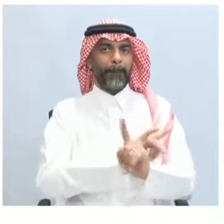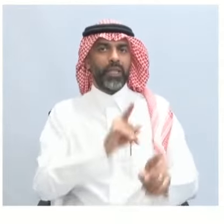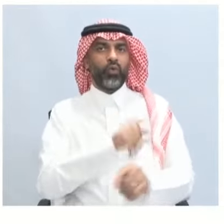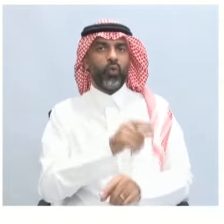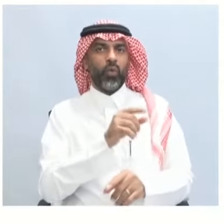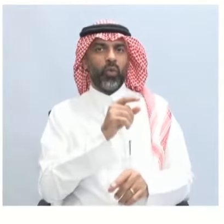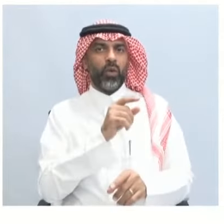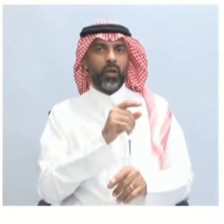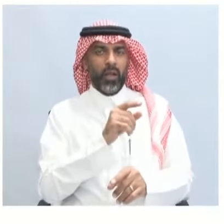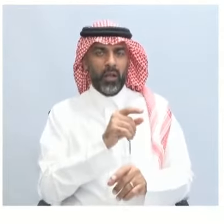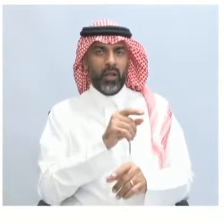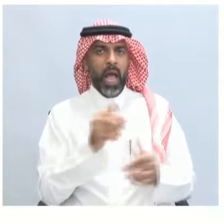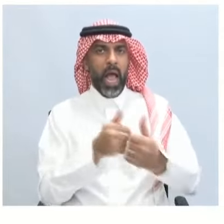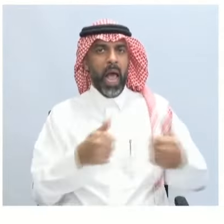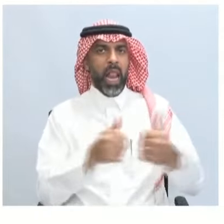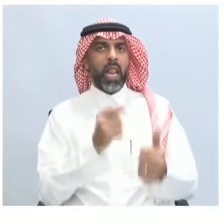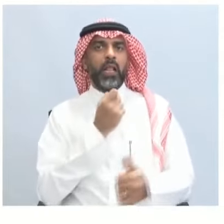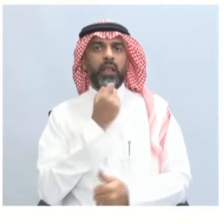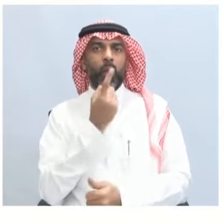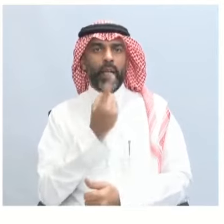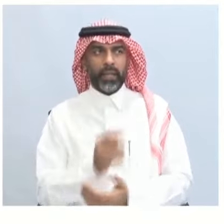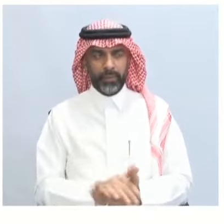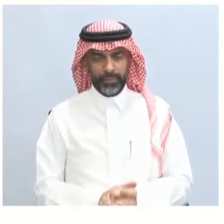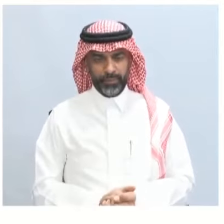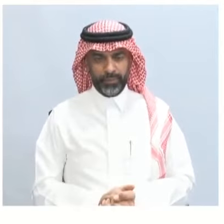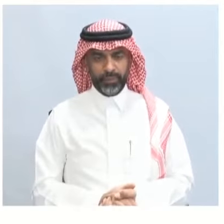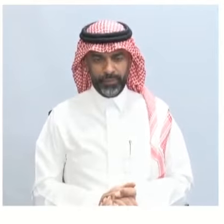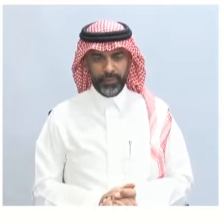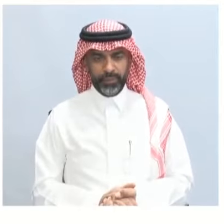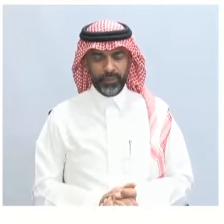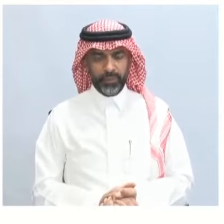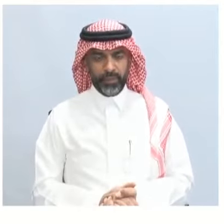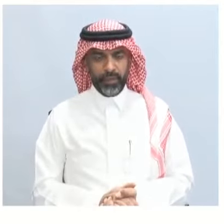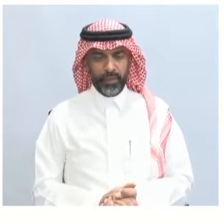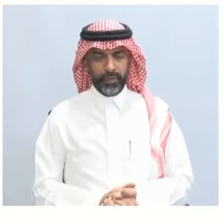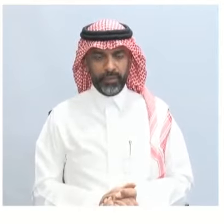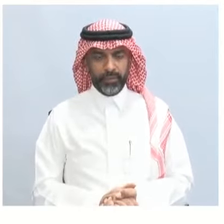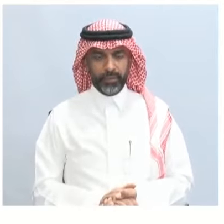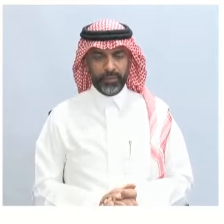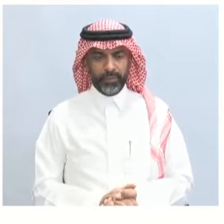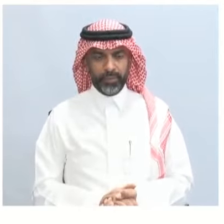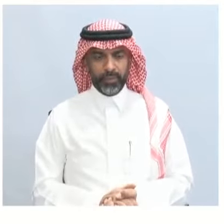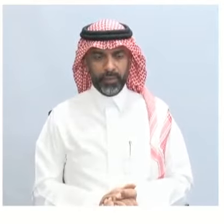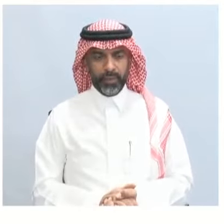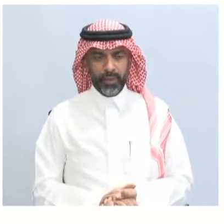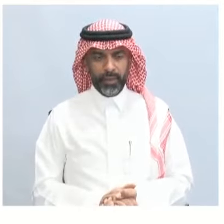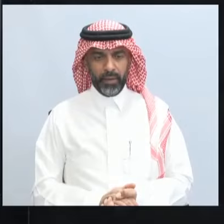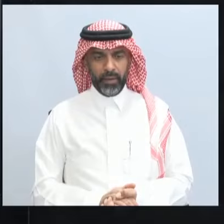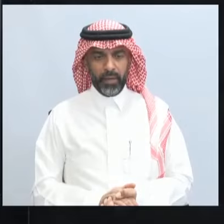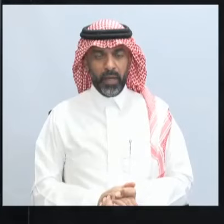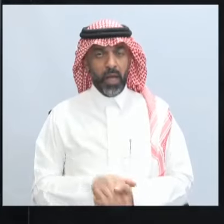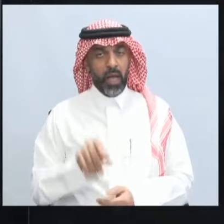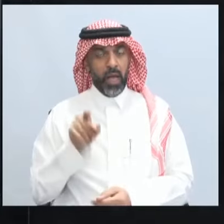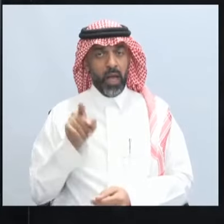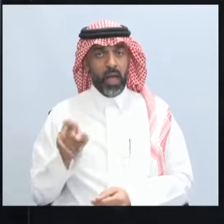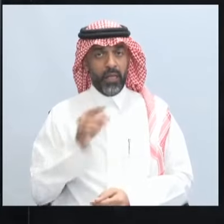التوحيد هذه النتيجه الاولى التي تتحقق في المجتمع حينما يطبق التوحيد هل هذه النتيجه فقط التي